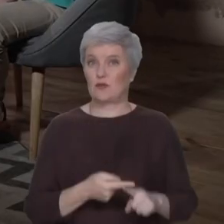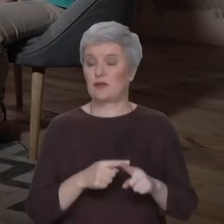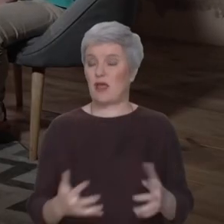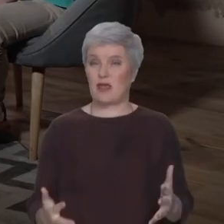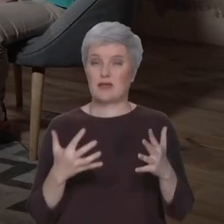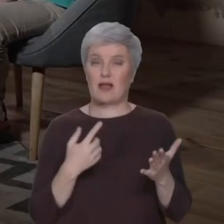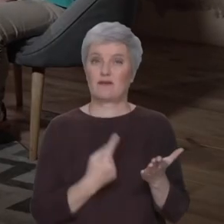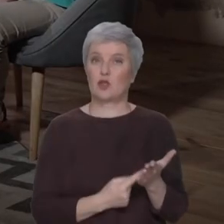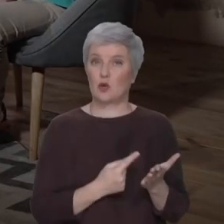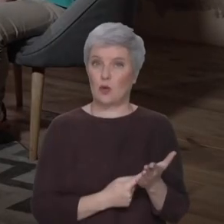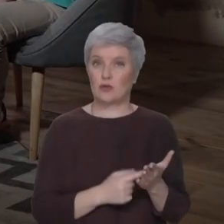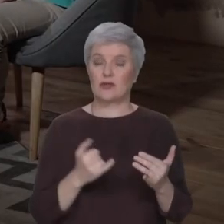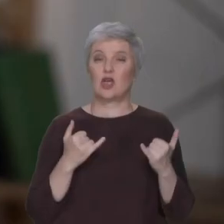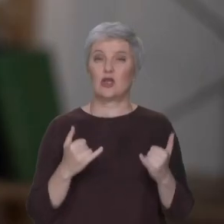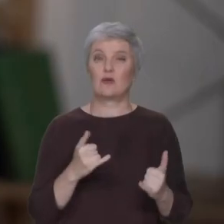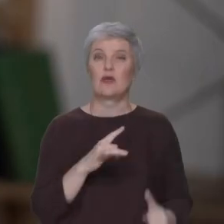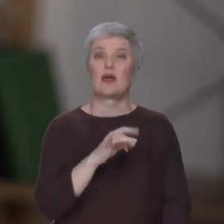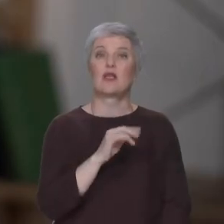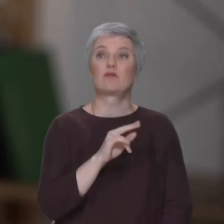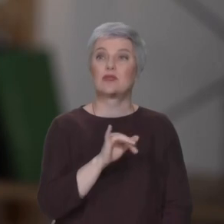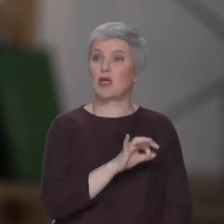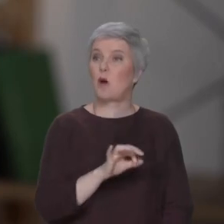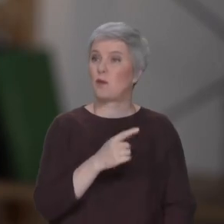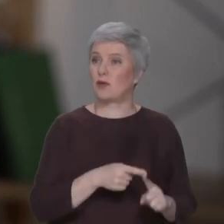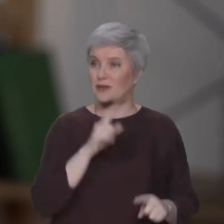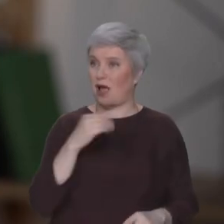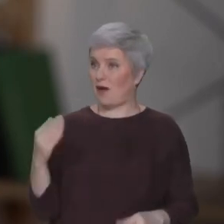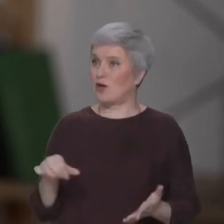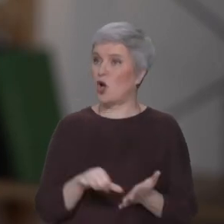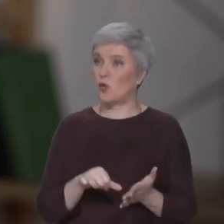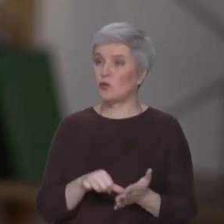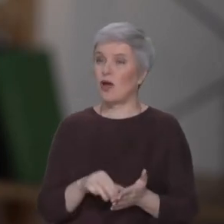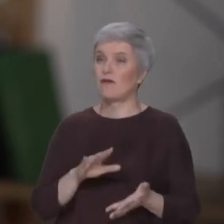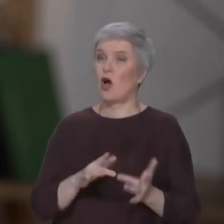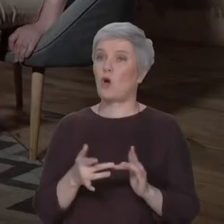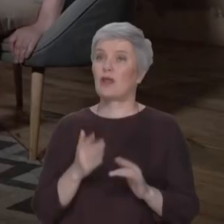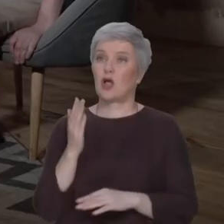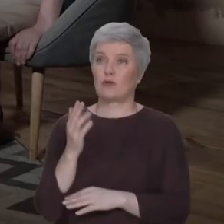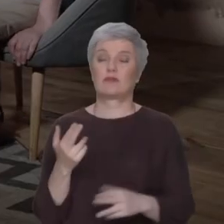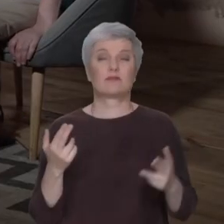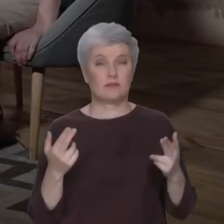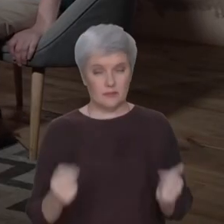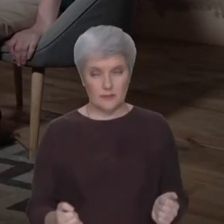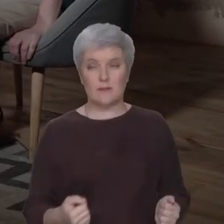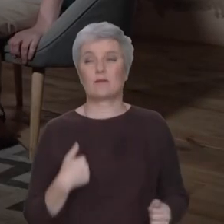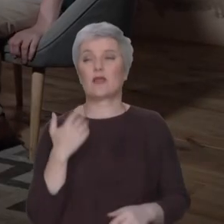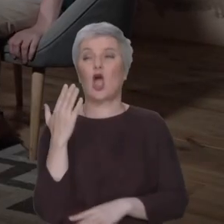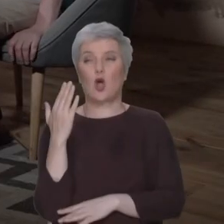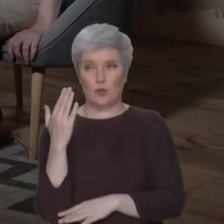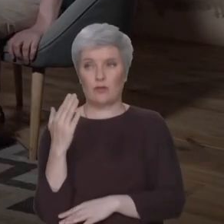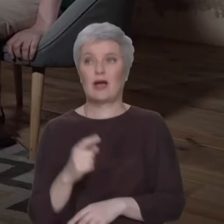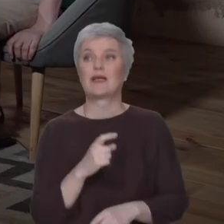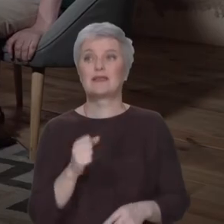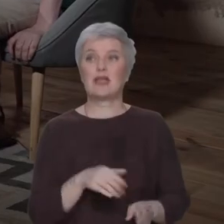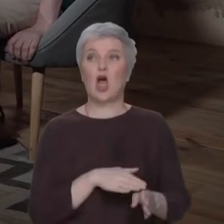і шановний Юрій Рибчинський про це знає. А ви, до речі, брали участь в онлайн-голосуванні за переіменування? Так, я проголосував. Київських за